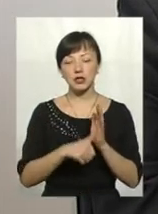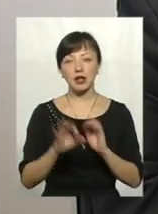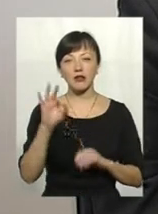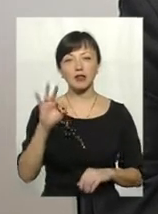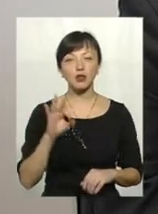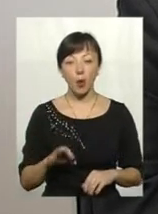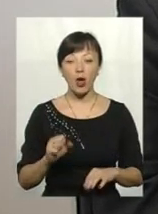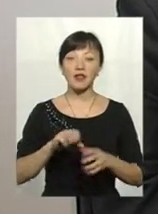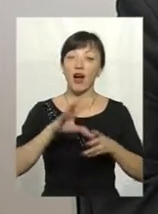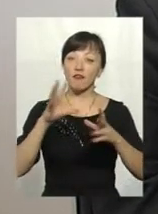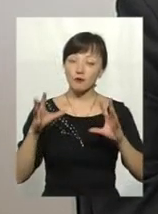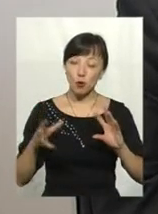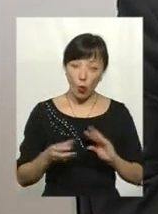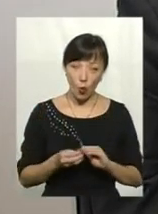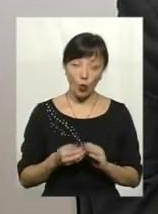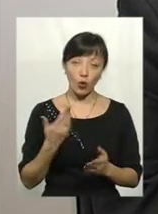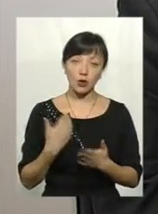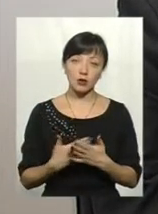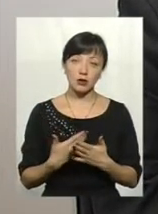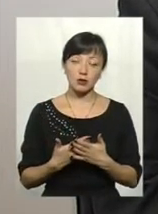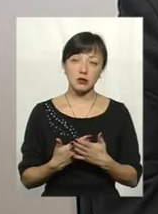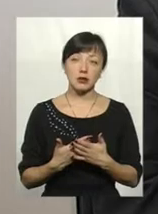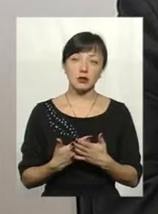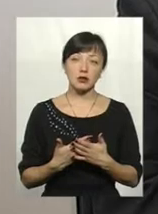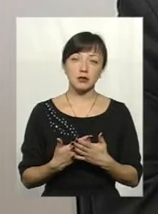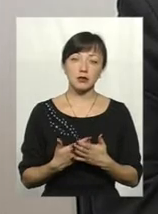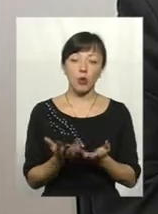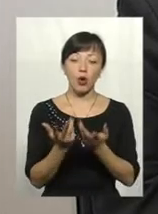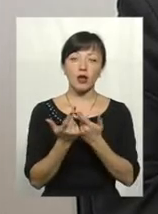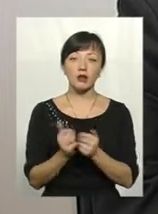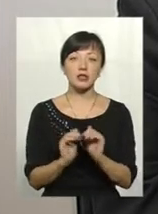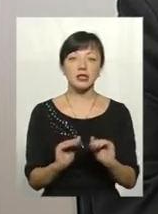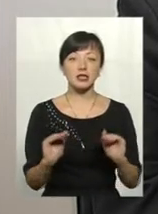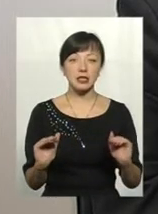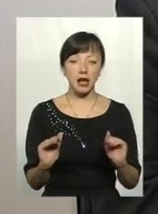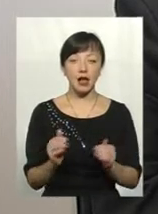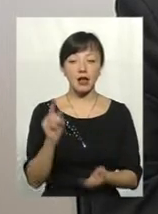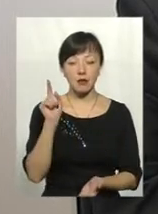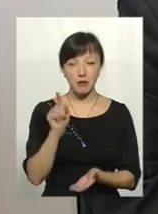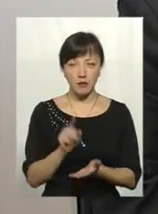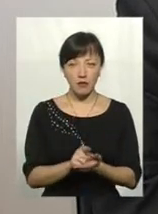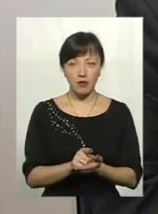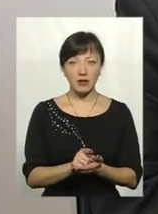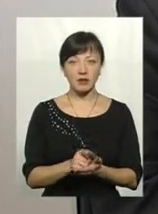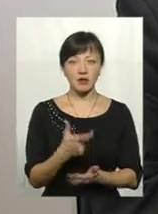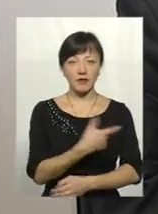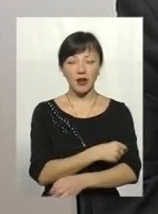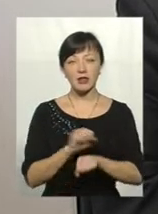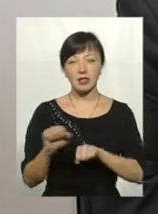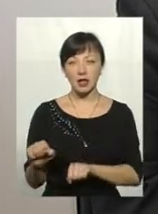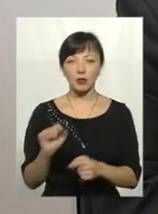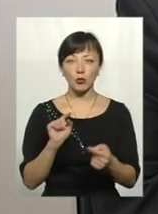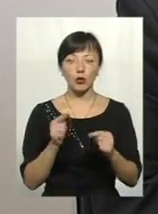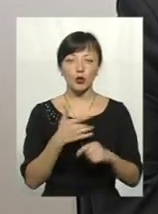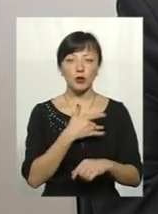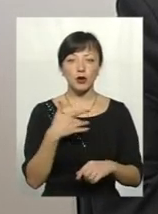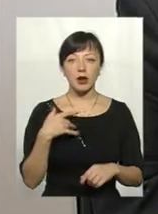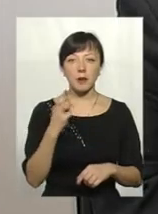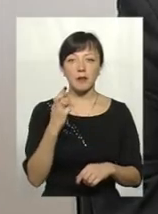50-60%. А всього, якщо брати по кількості дітей, підлягаючих на вакцинацію проти туберкульозу, вакциною БЦЖ